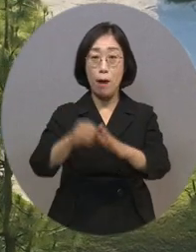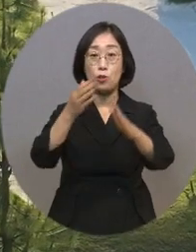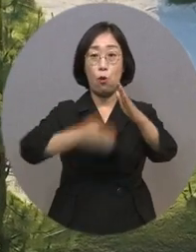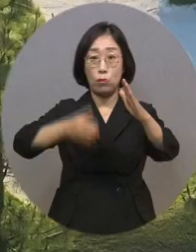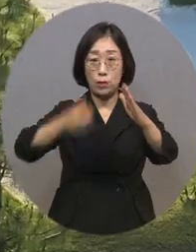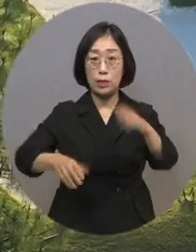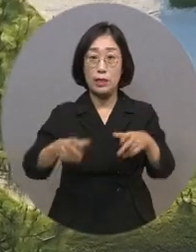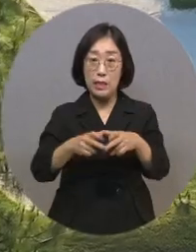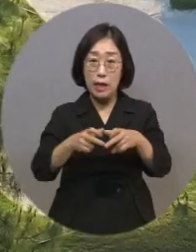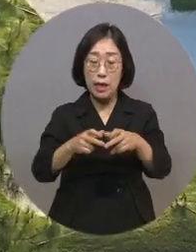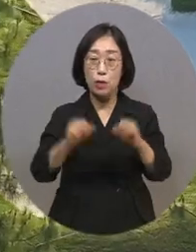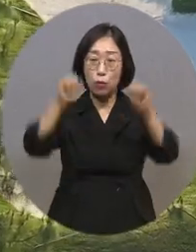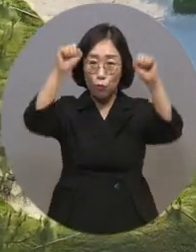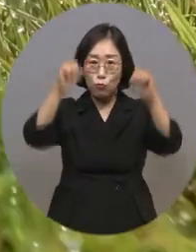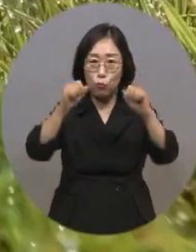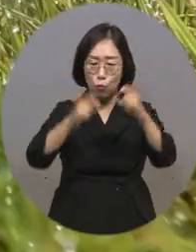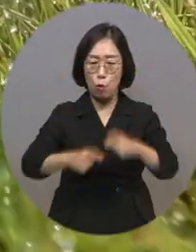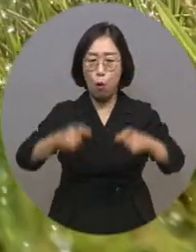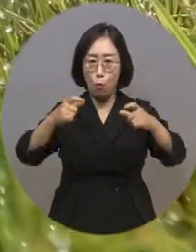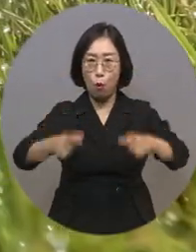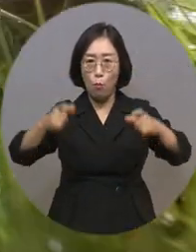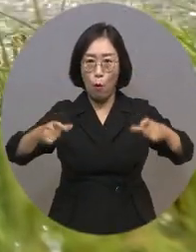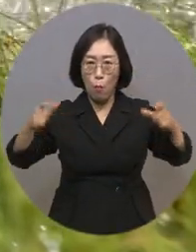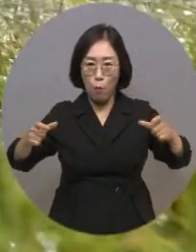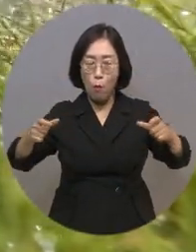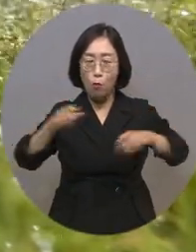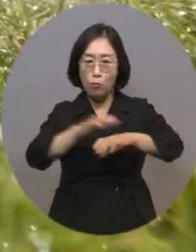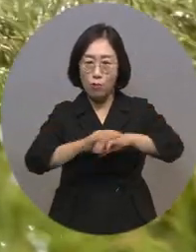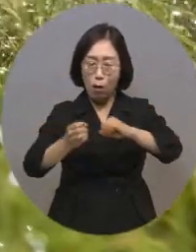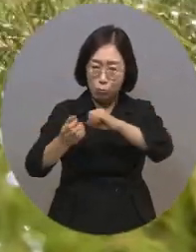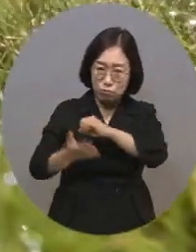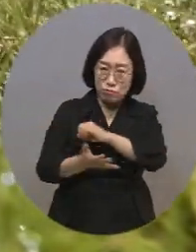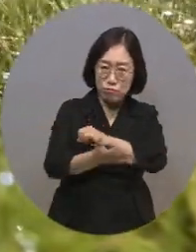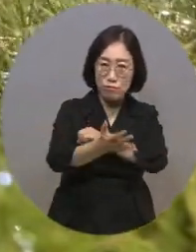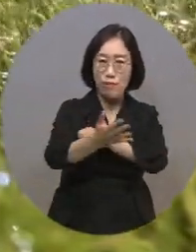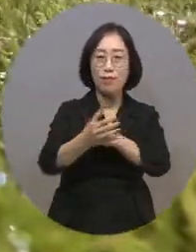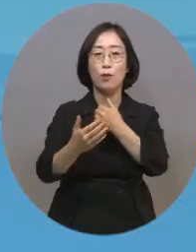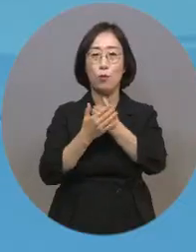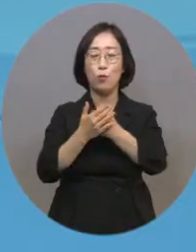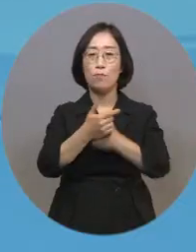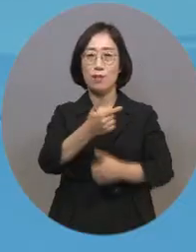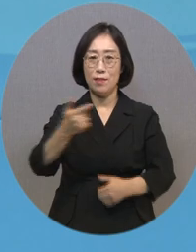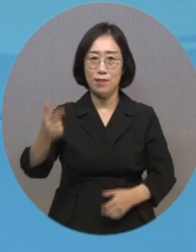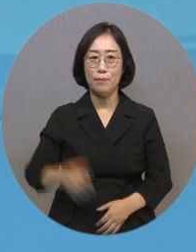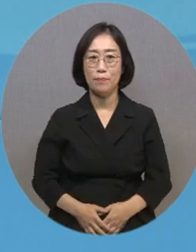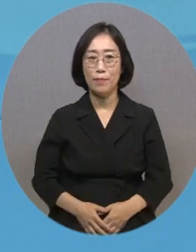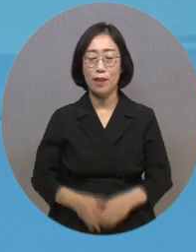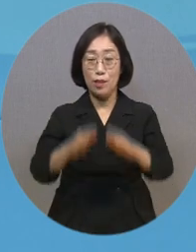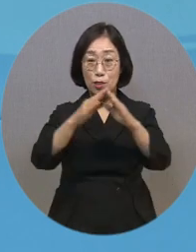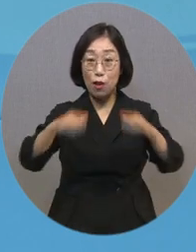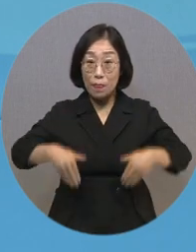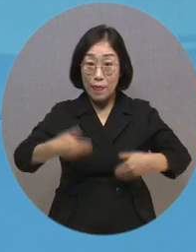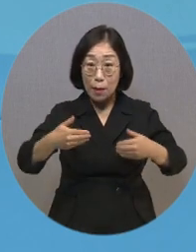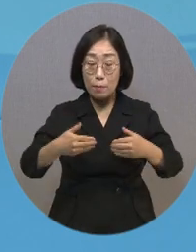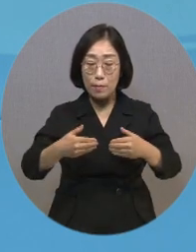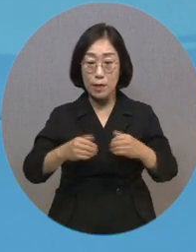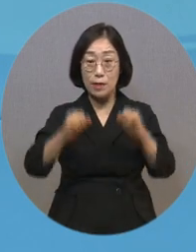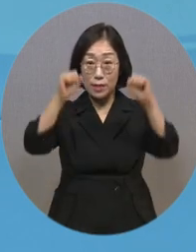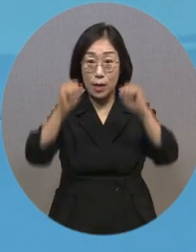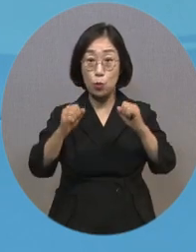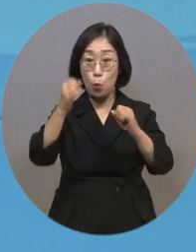장애인 스포츠의 저변을 확대하고 활성화에 기여할 것으로 기대됩니다. 전남도 장애인